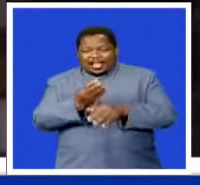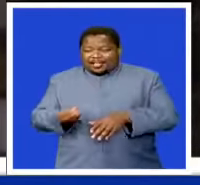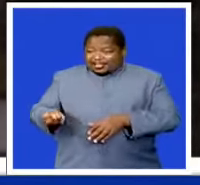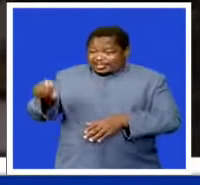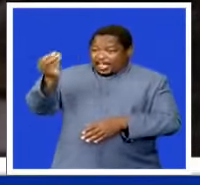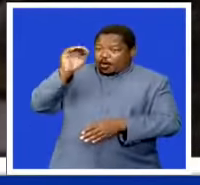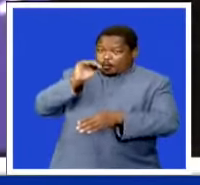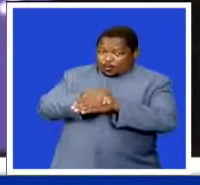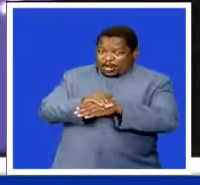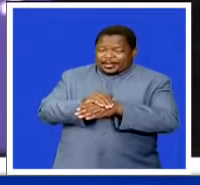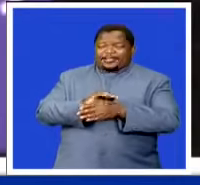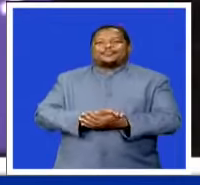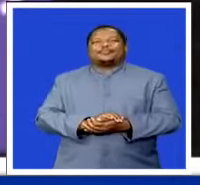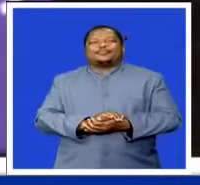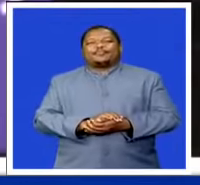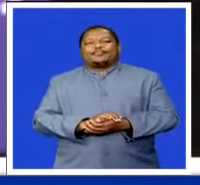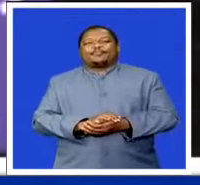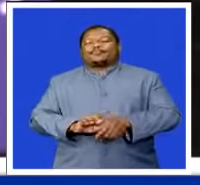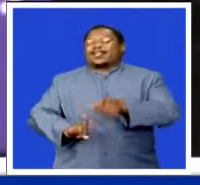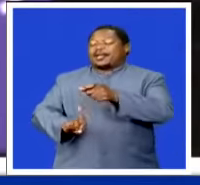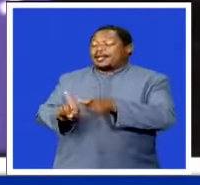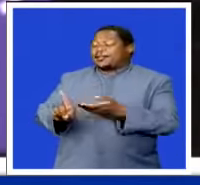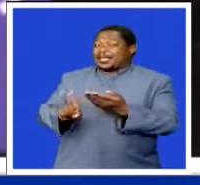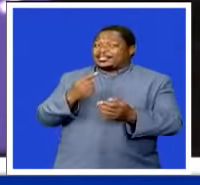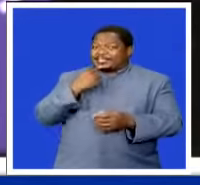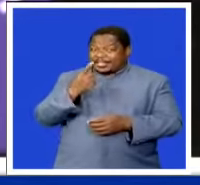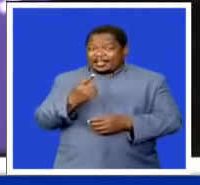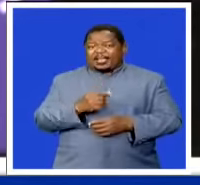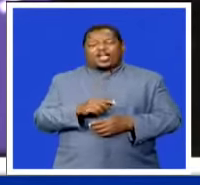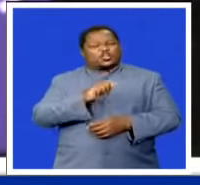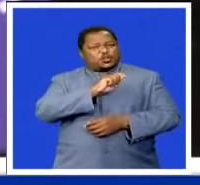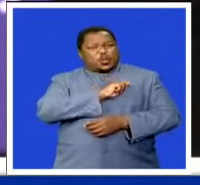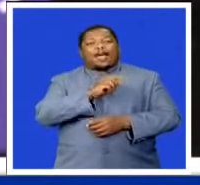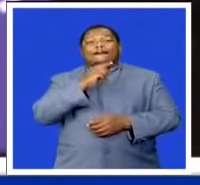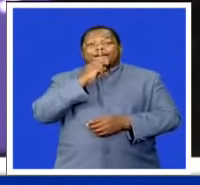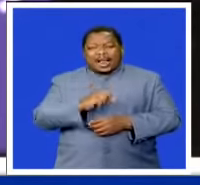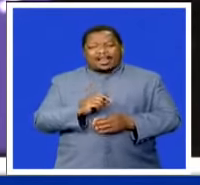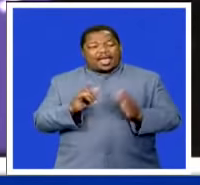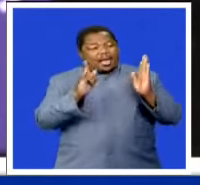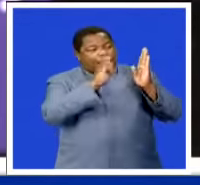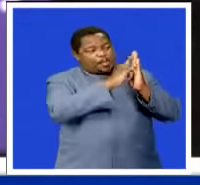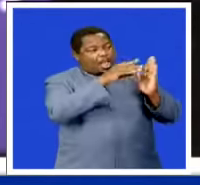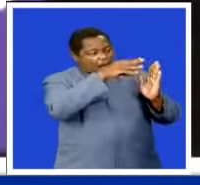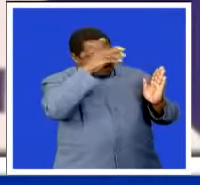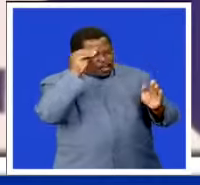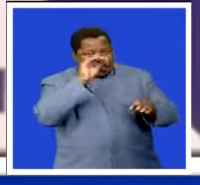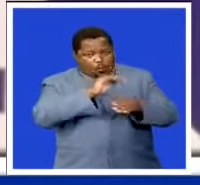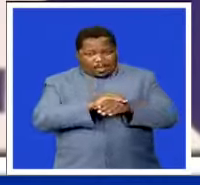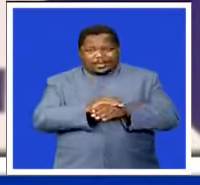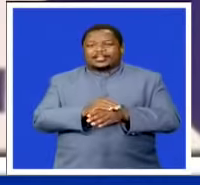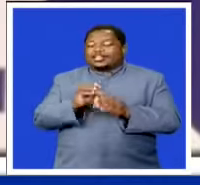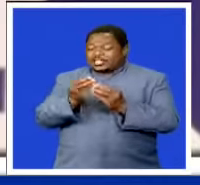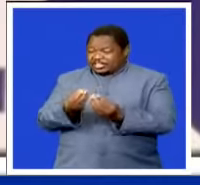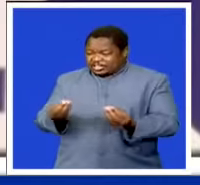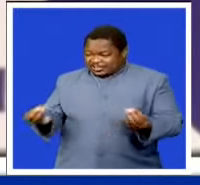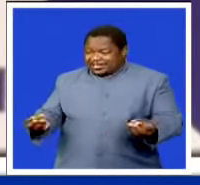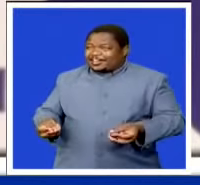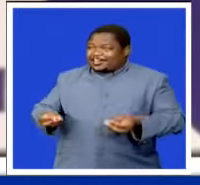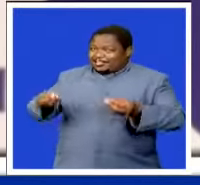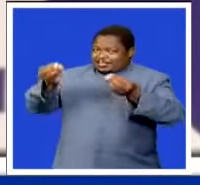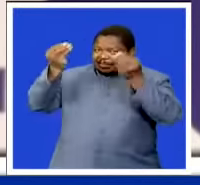bobabe babadibonelo letinhle kubamphana babo kude babe bomake nabobabe labaxothwa